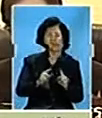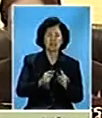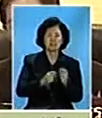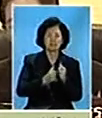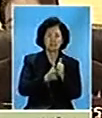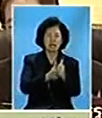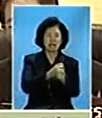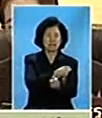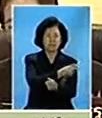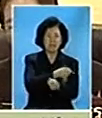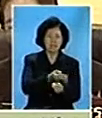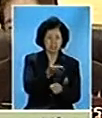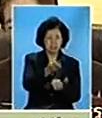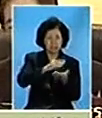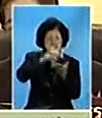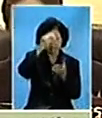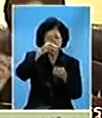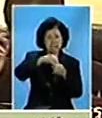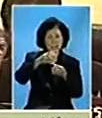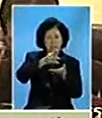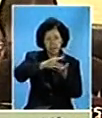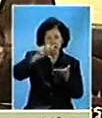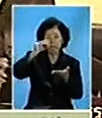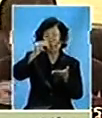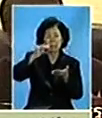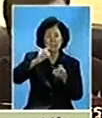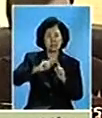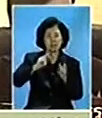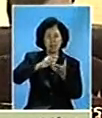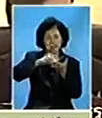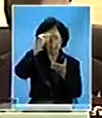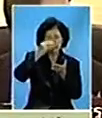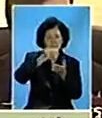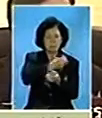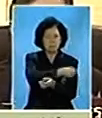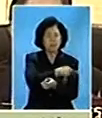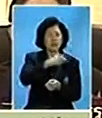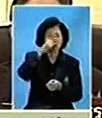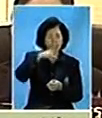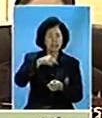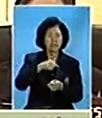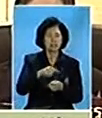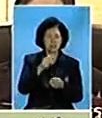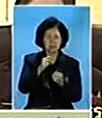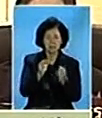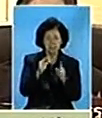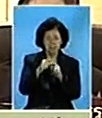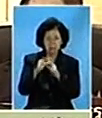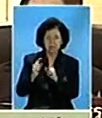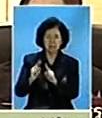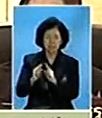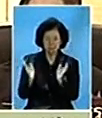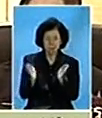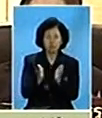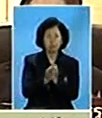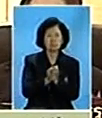ขาเรียนในมหาวิทยาลัยแต่เขาก็เรียนการแพทย์แผนไทยอ่ะแต่ก็มีไอ้นี่ประกอบเข้าไปด้วยต้องเพราะงั้นคำหลักใหญ่